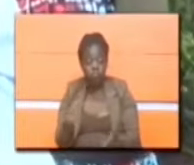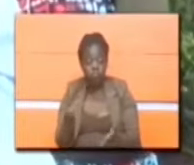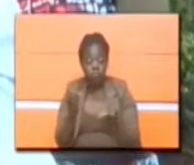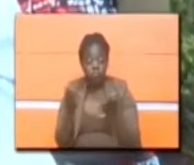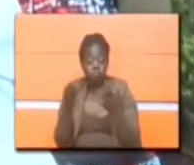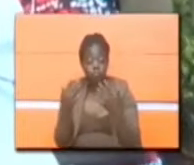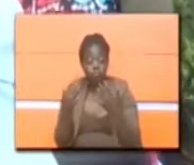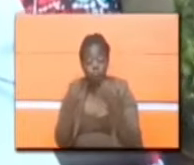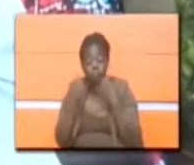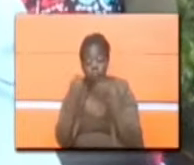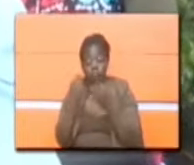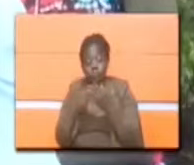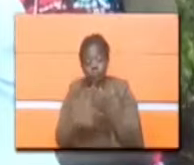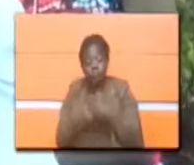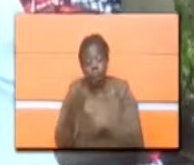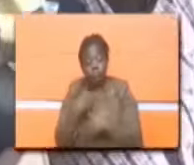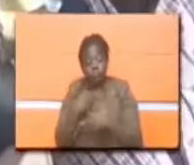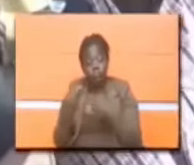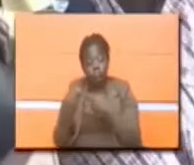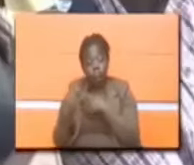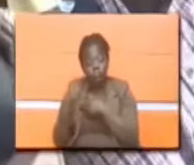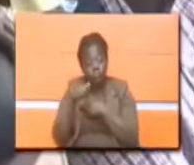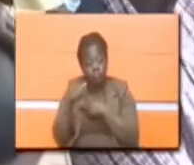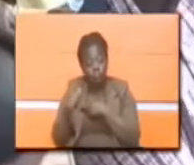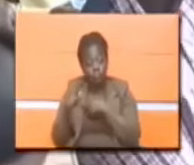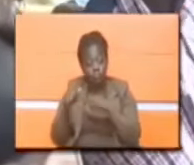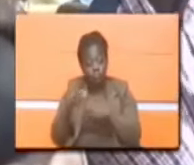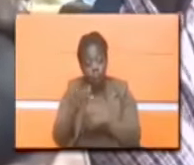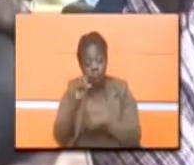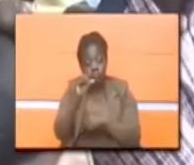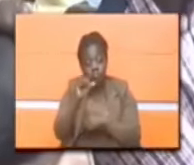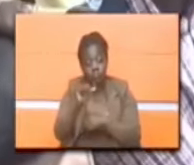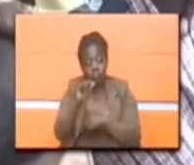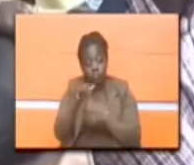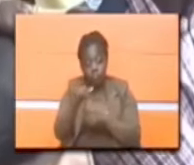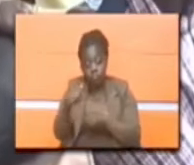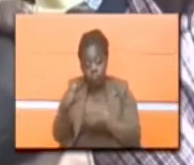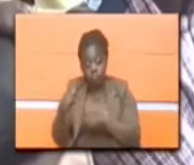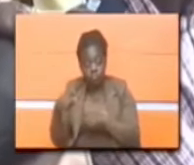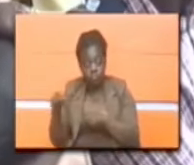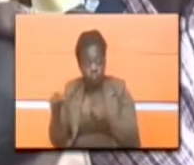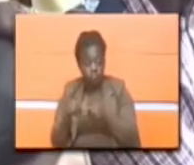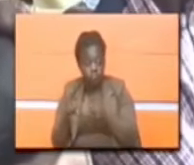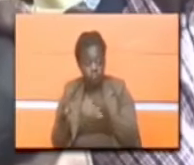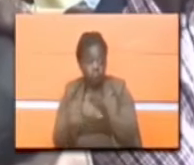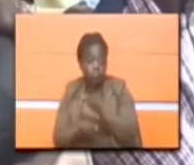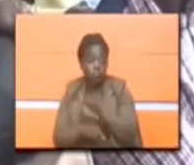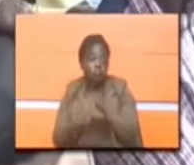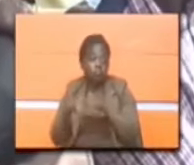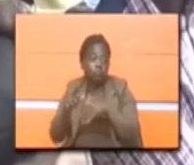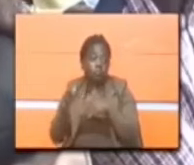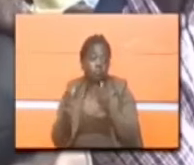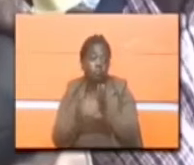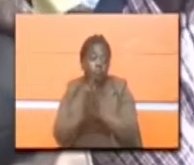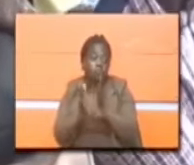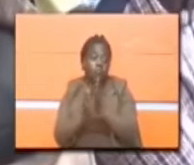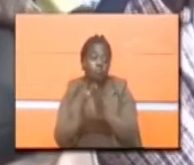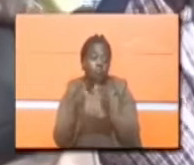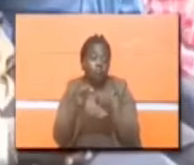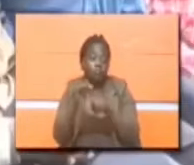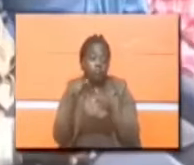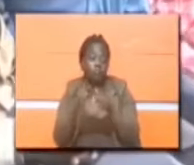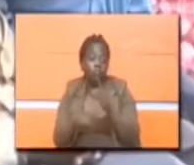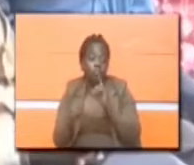obuwandiike obubategeeza nga bw'alina obuvunaanyizibwa bw'ekika obulala bwagenzeeko era n'alekawo Katikkiro we atangazza ku